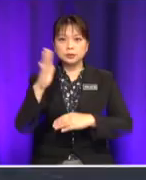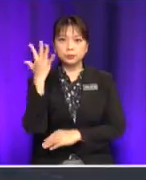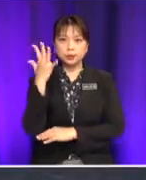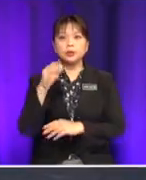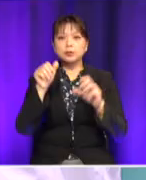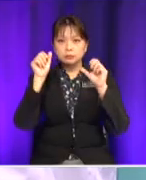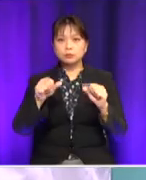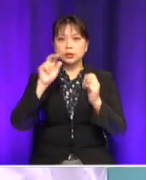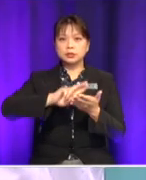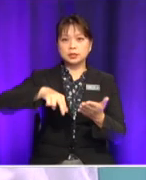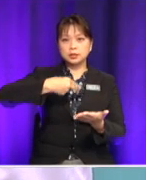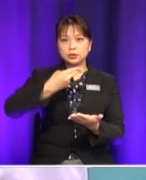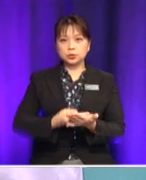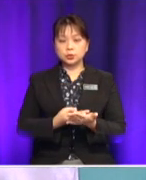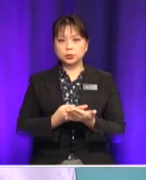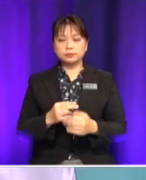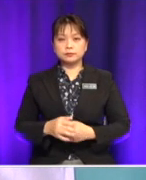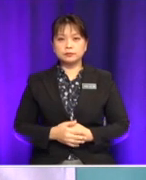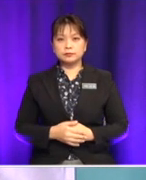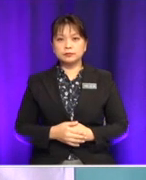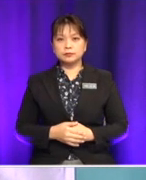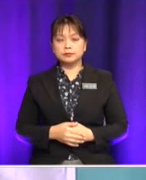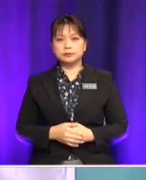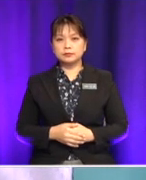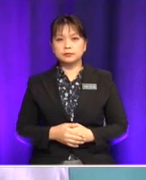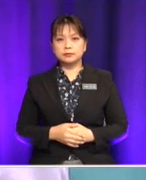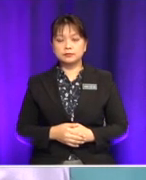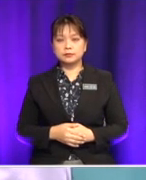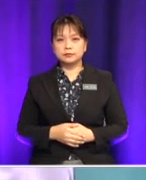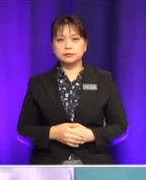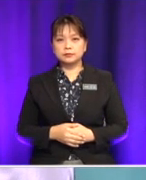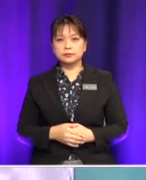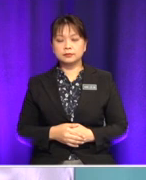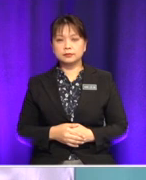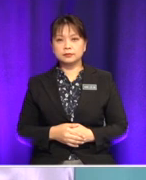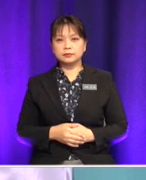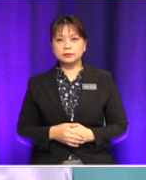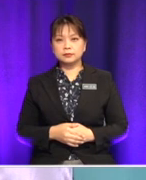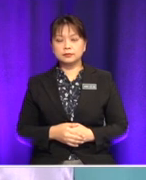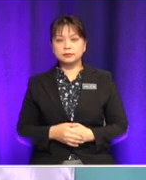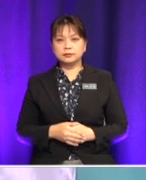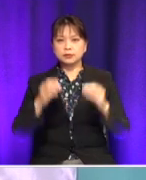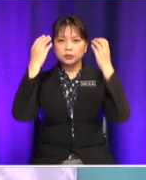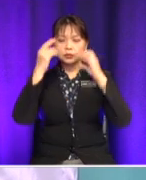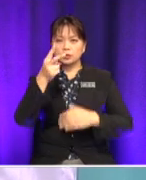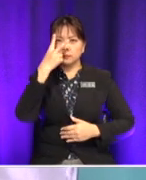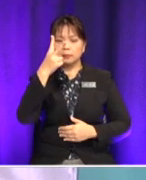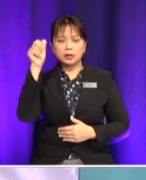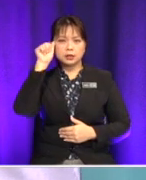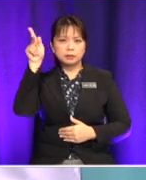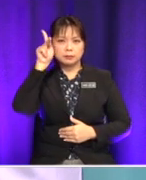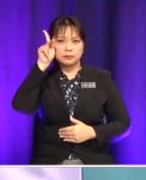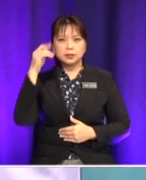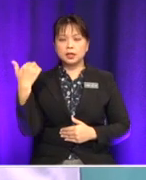saya sebenarnya di sini bukan enggak jawab soal-soalan Akmal tuh saya apa yang saya nampak Ela saya nampak akmani mempunyai ciri-ciri